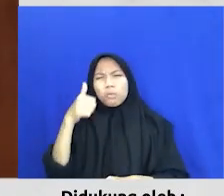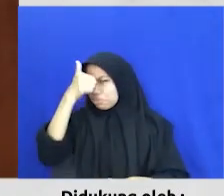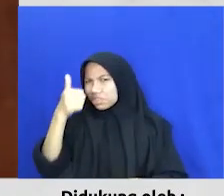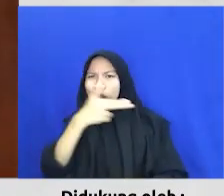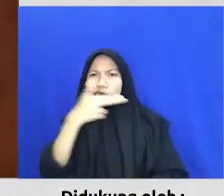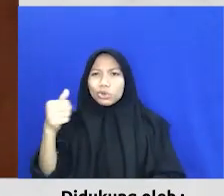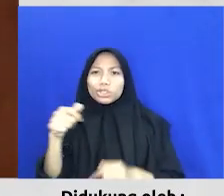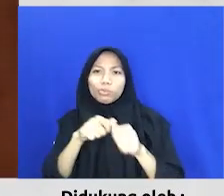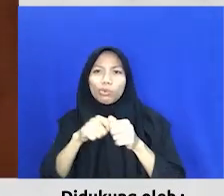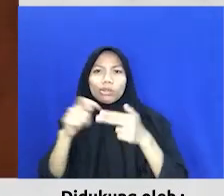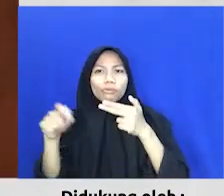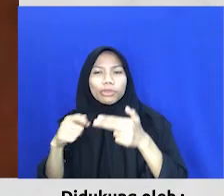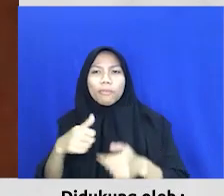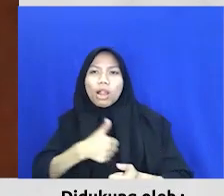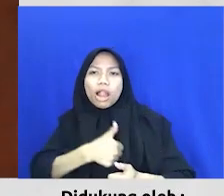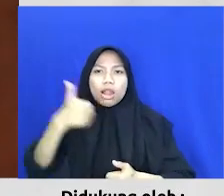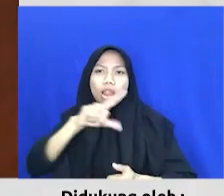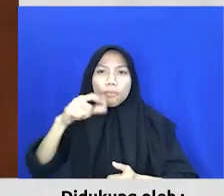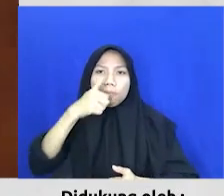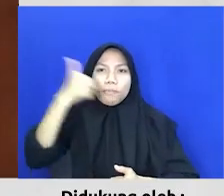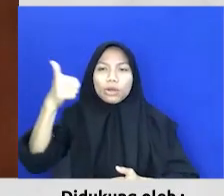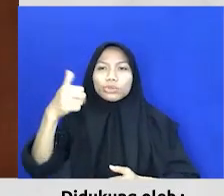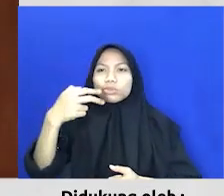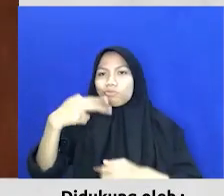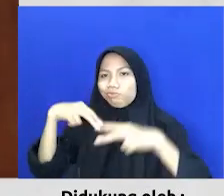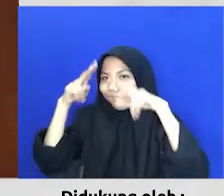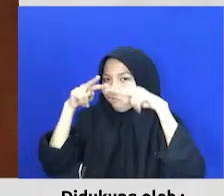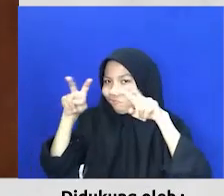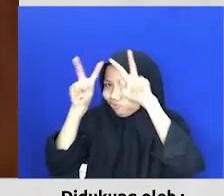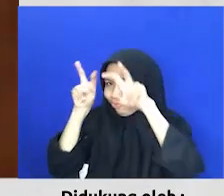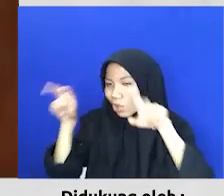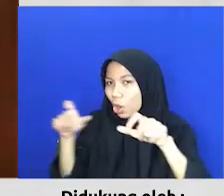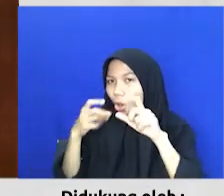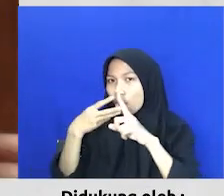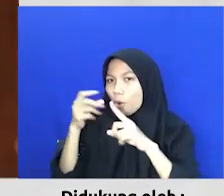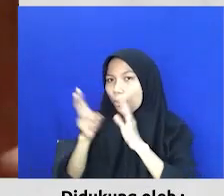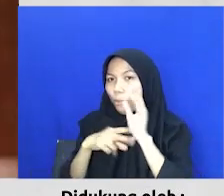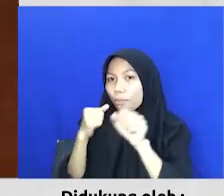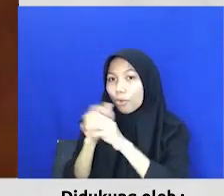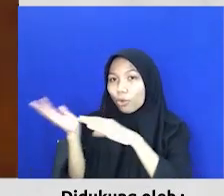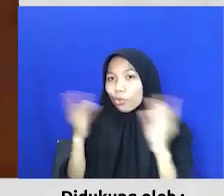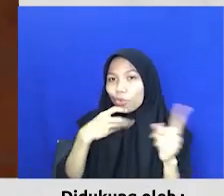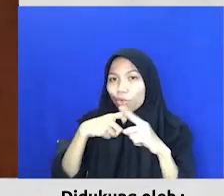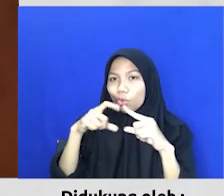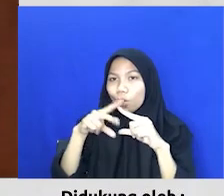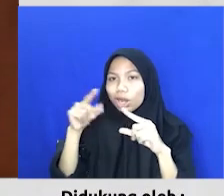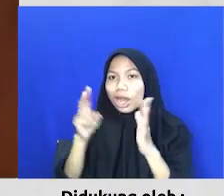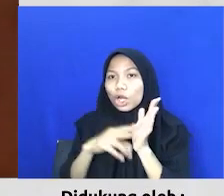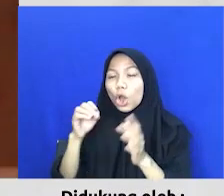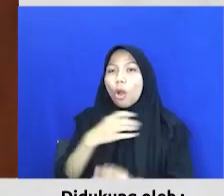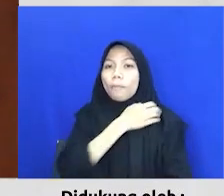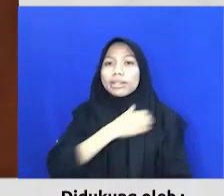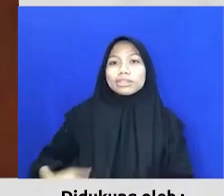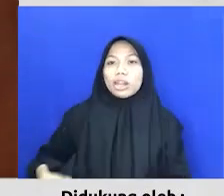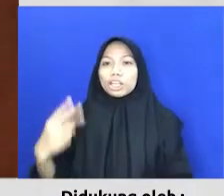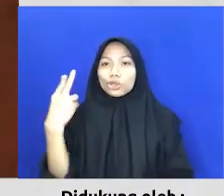Amerika. Wah, ya. Dia tinggalnya tuh di Puncak gitu ya, ya kan? Nah, kemudian yang lain